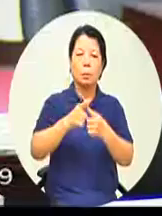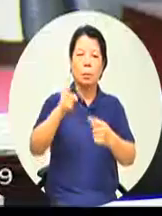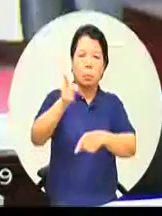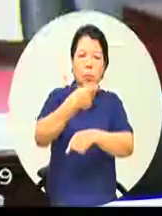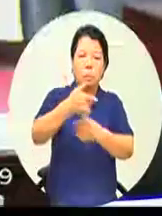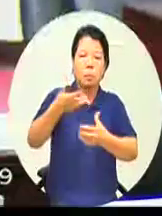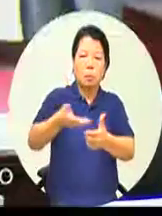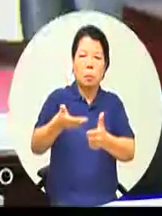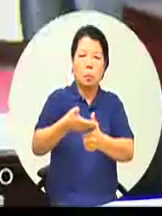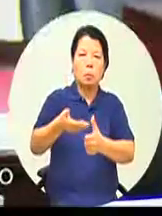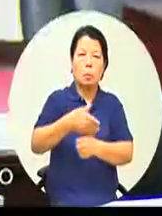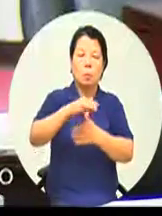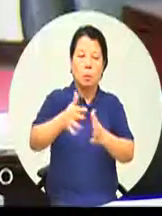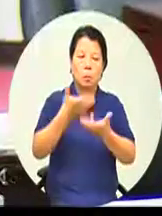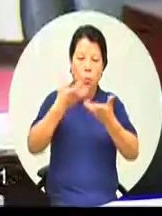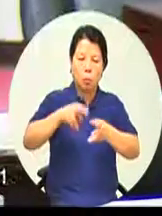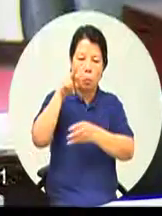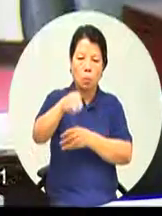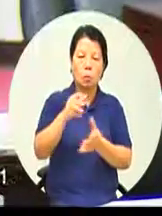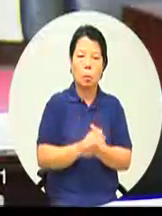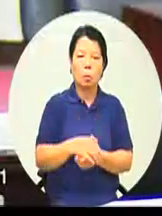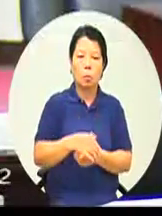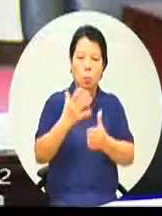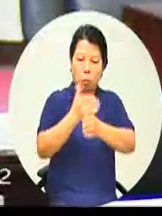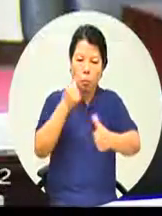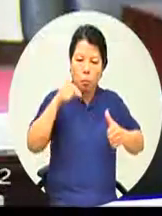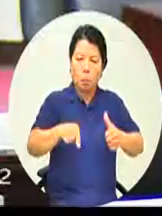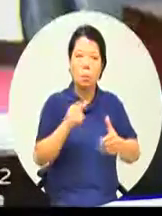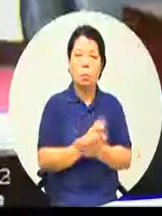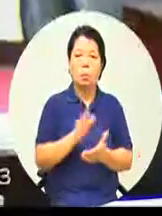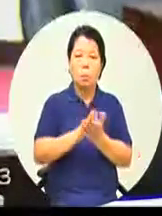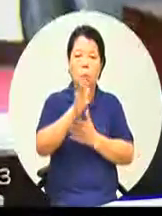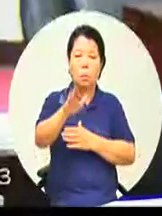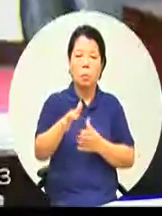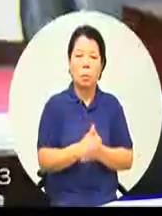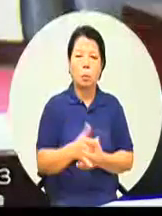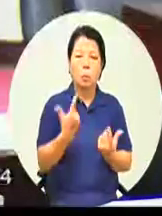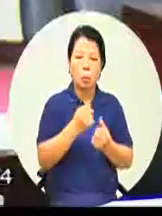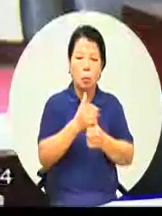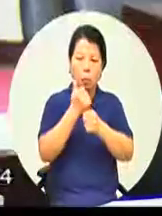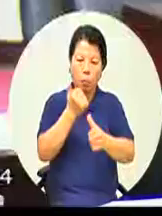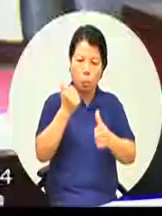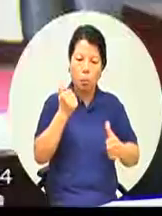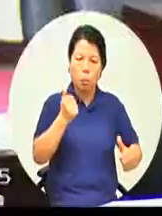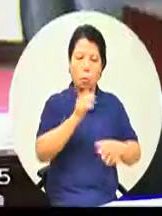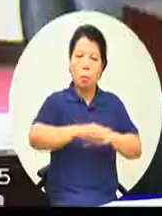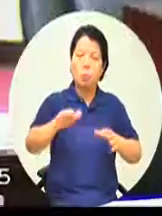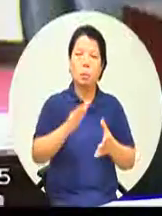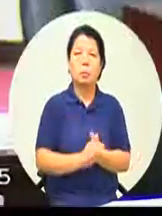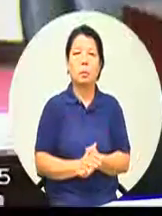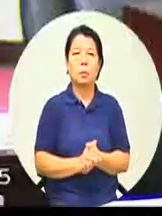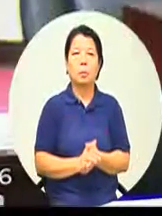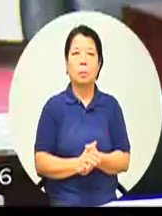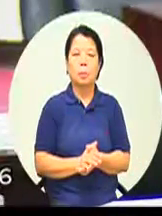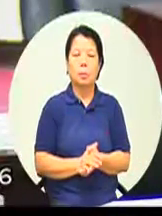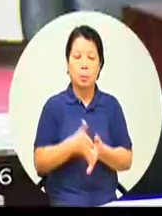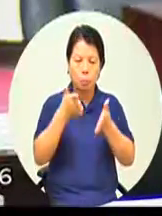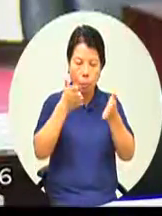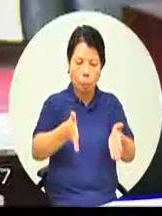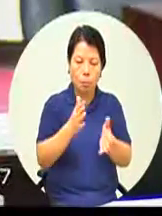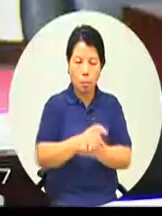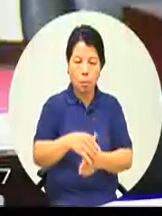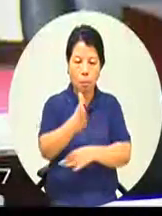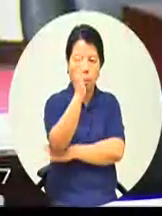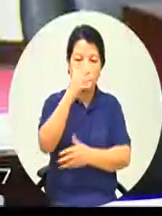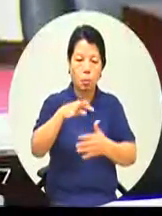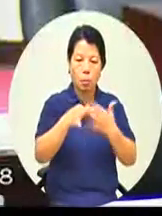须去重视我们的东南亚新二代，甚至于将来他们会有新三代。那因此这个部分我觉得我们在政策